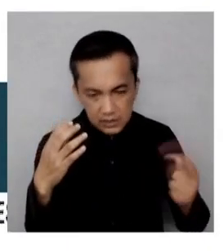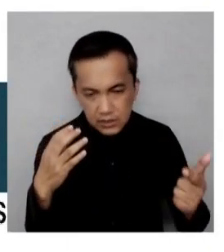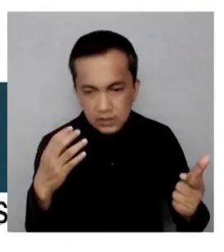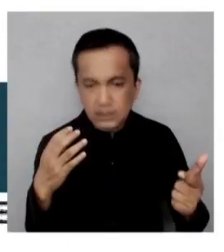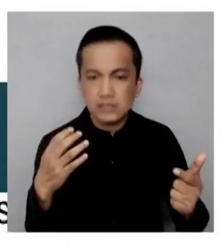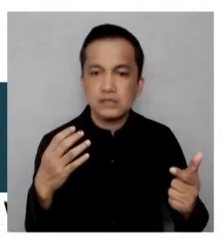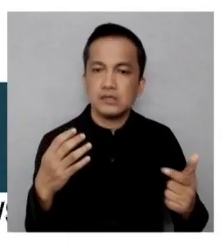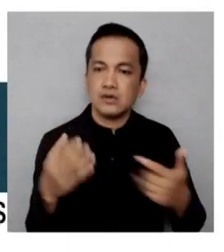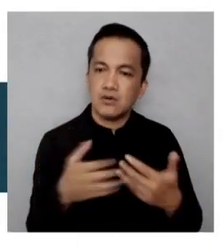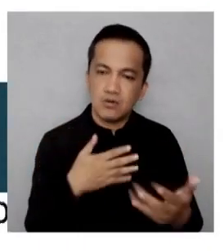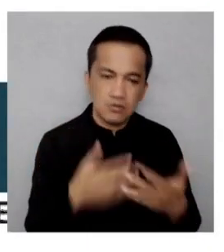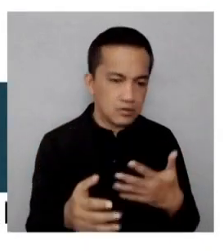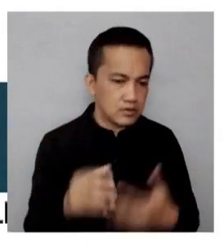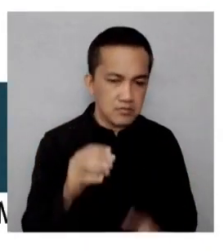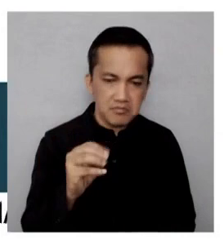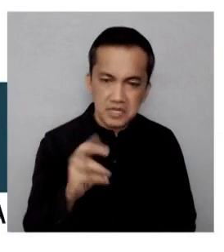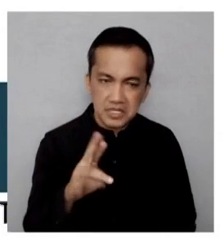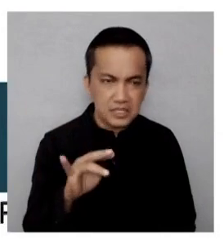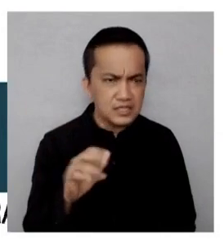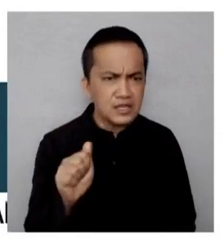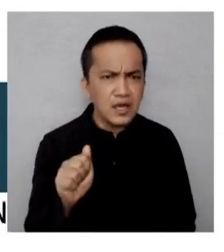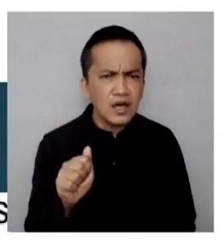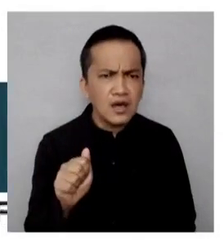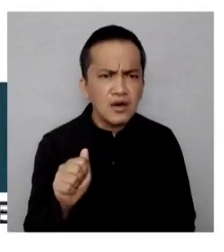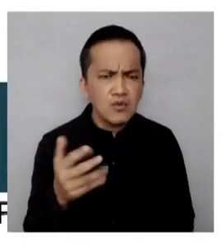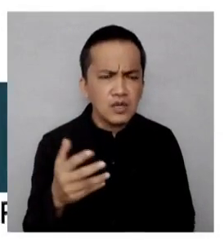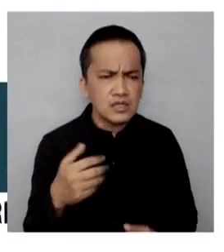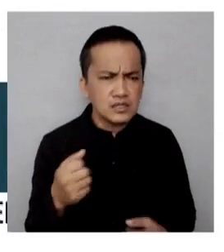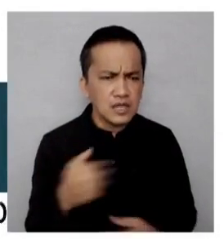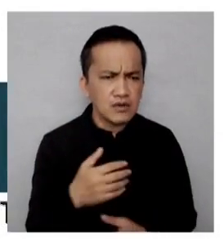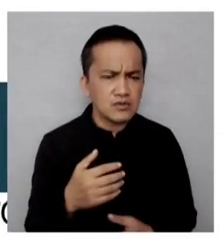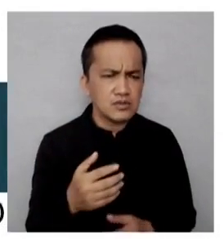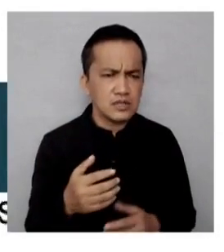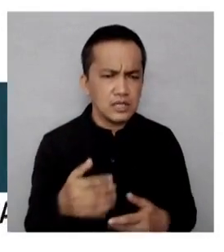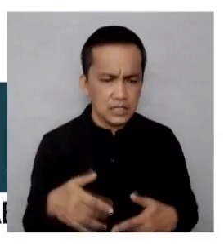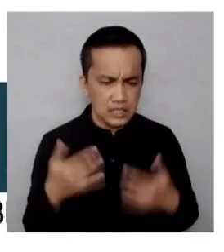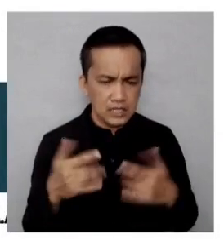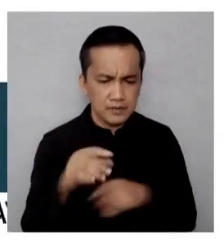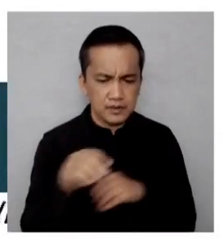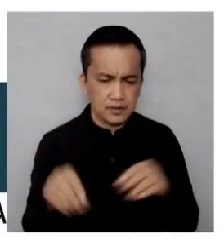or marina. Parang wala nang takot na buhay ang nakataya sa